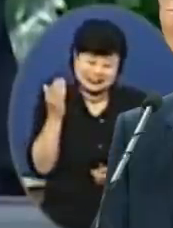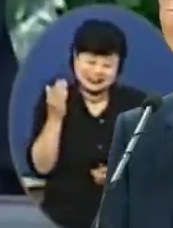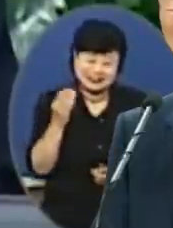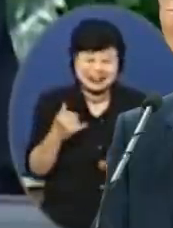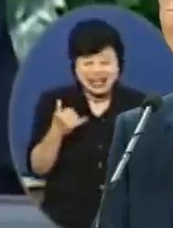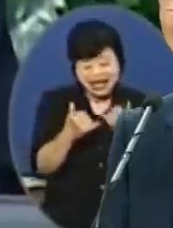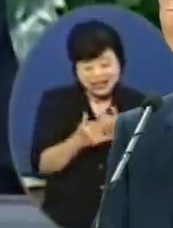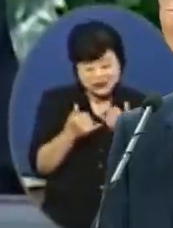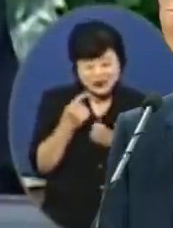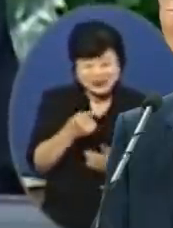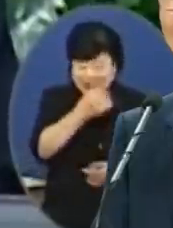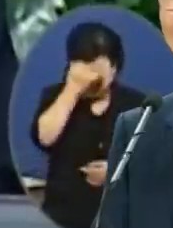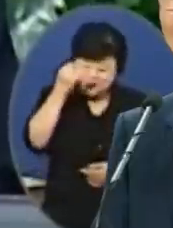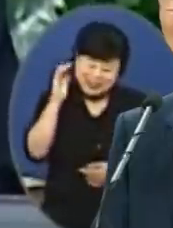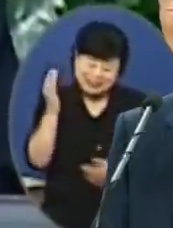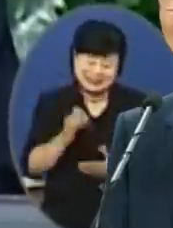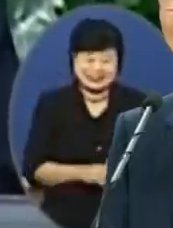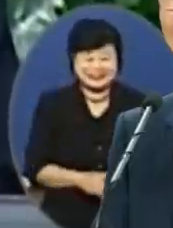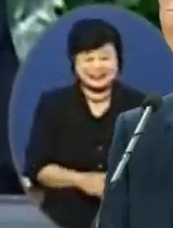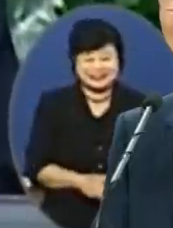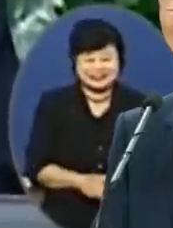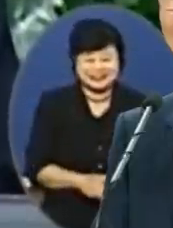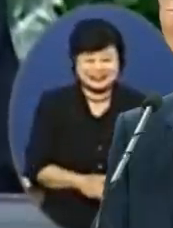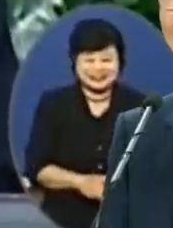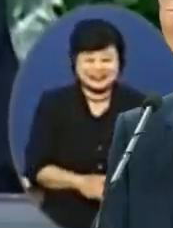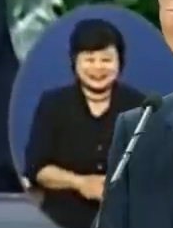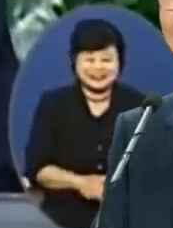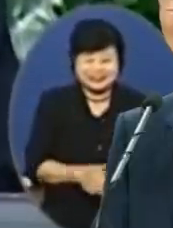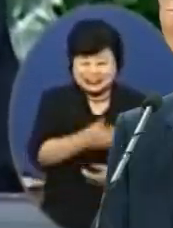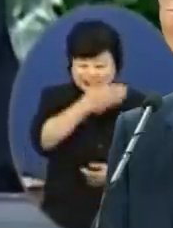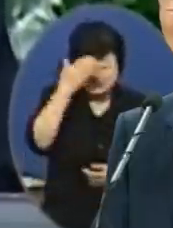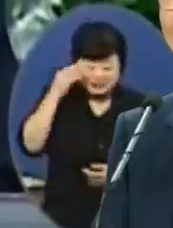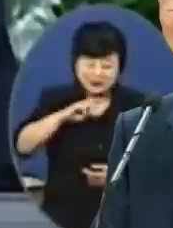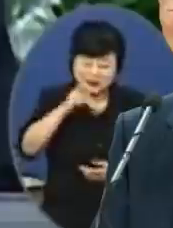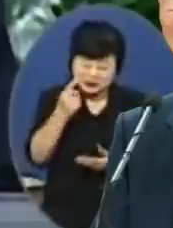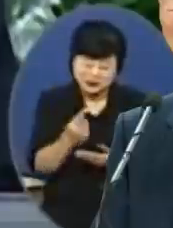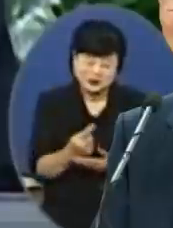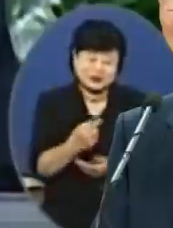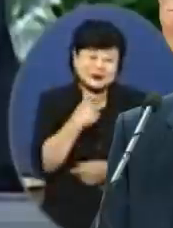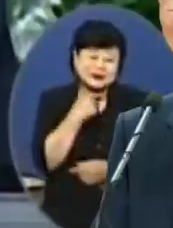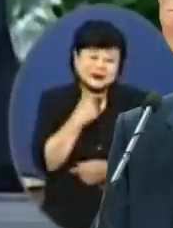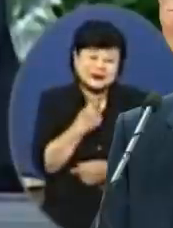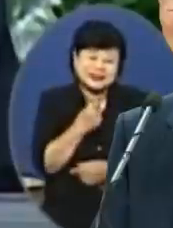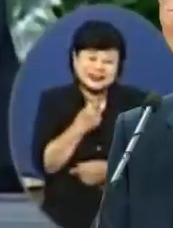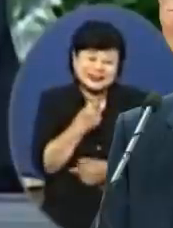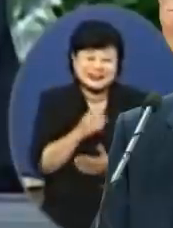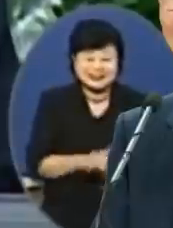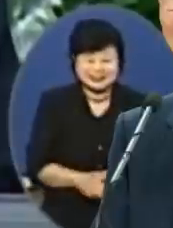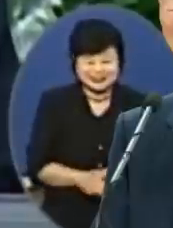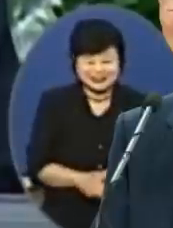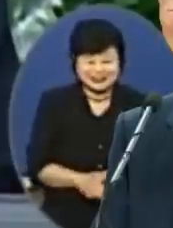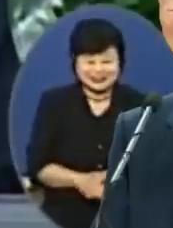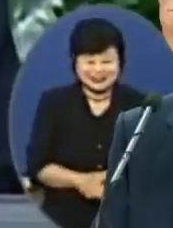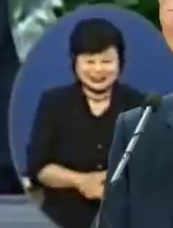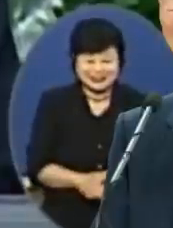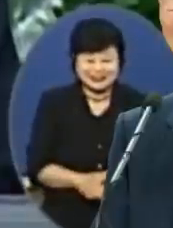아줌마 때 왔는데 할머니가 되고 젊음을 좀 돌이켜 주셨으면 얼마나 좋겠습니까?